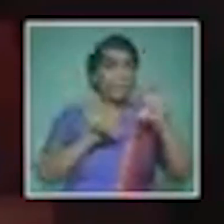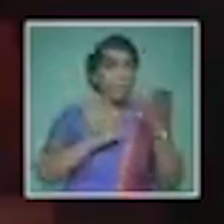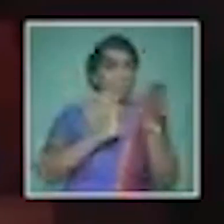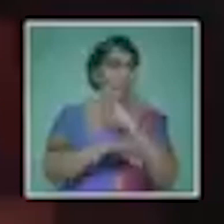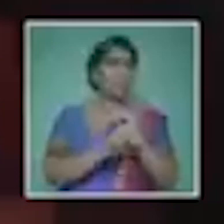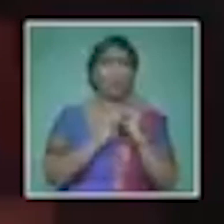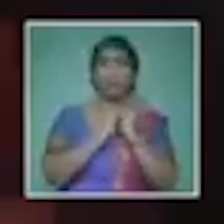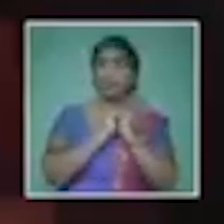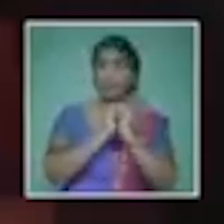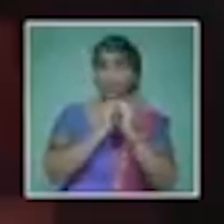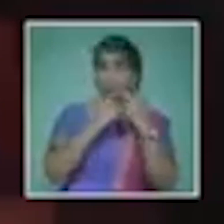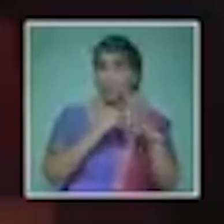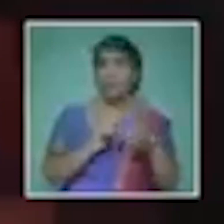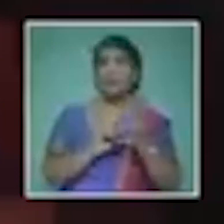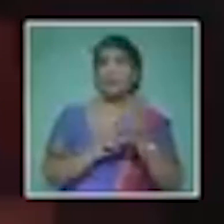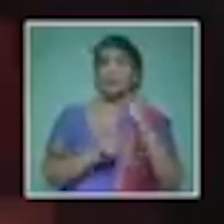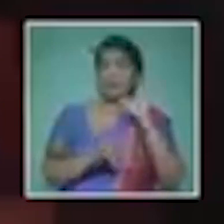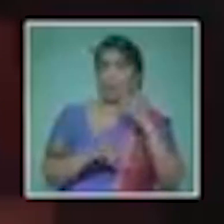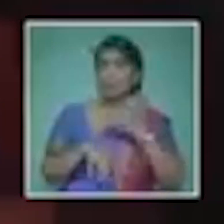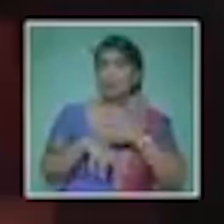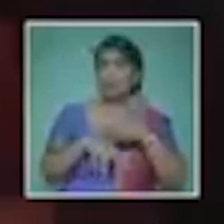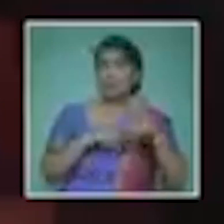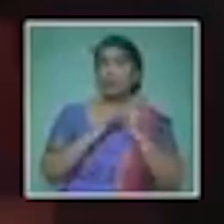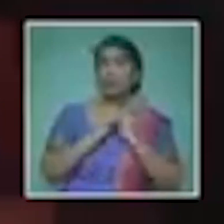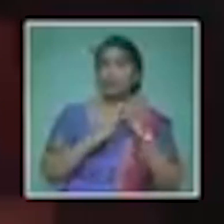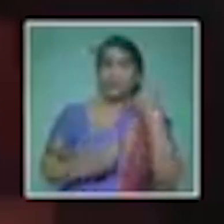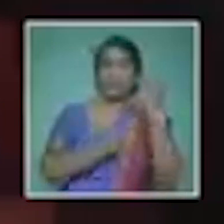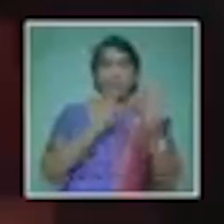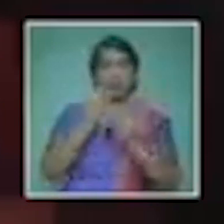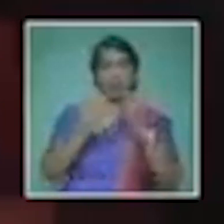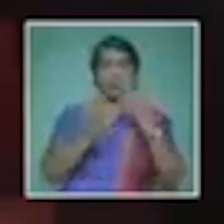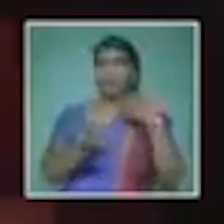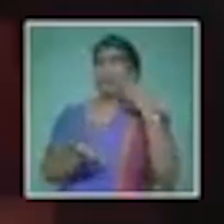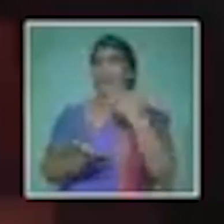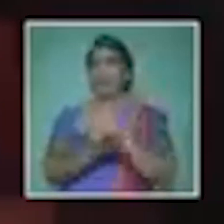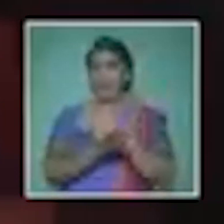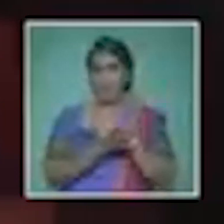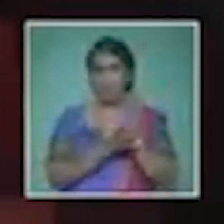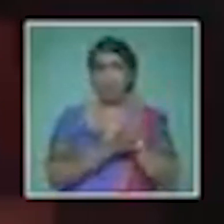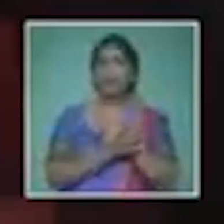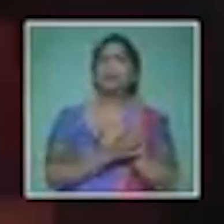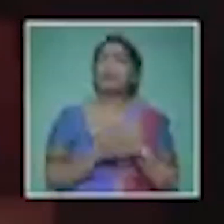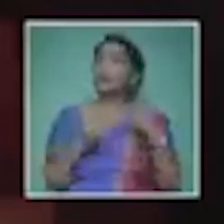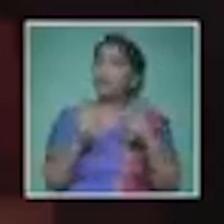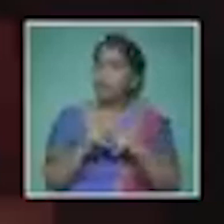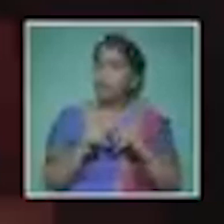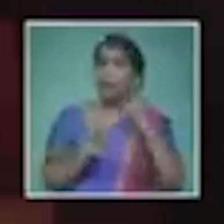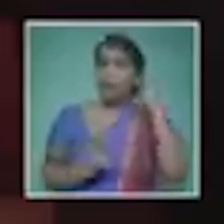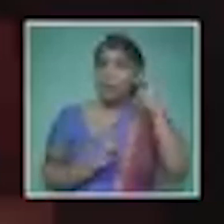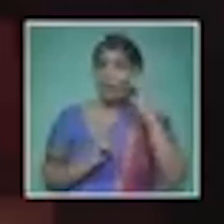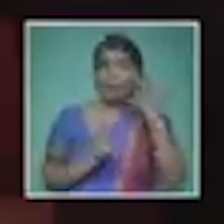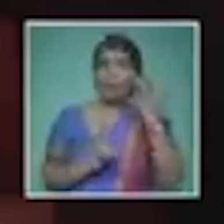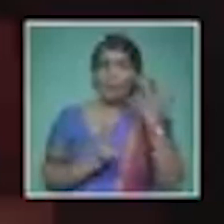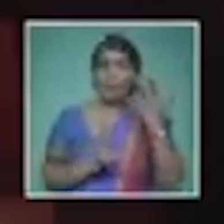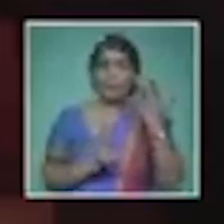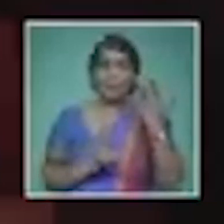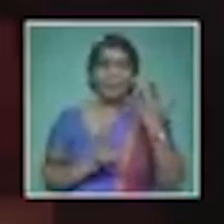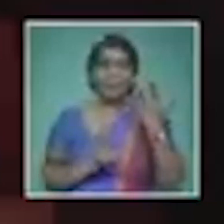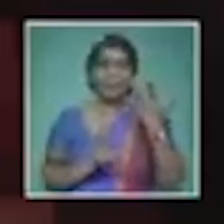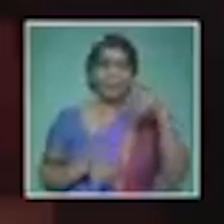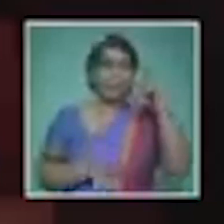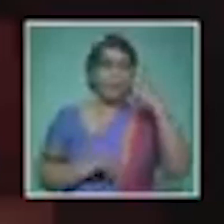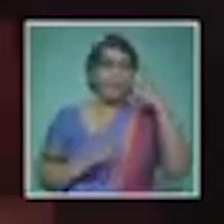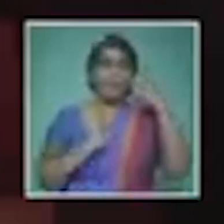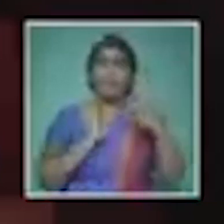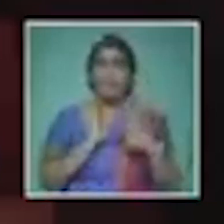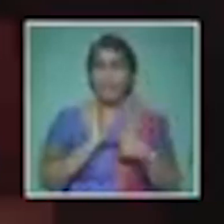கேள்வி எழுப்பியுள்ளார். கடந்த ஞாயிற்றுக்கிழமை தேசிய பத்திரிகை என கூறிக்கொள்ளும் அரசாங்க பத்திரிகை ஒன்றில் முதற் பக்கத்தில் எதிர்க்கட்சித் தலைவரின் இழுத்தடிப்பால்